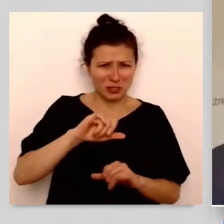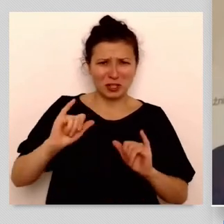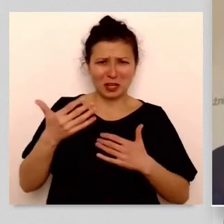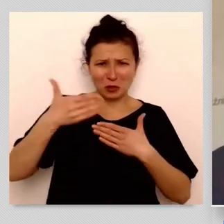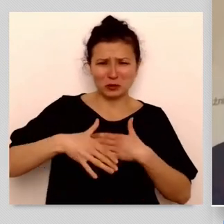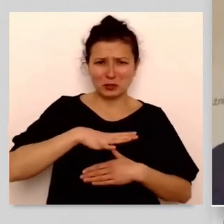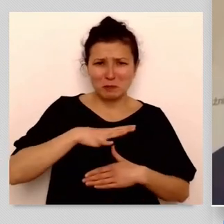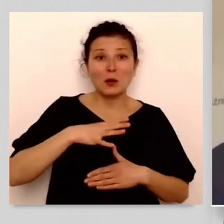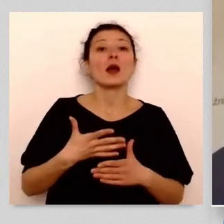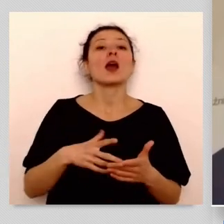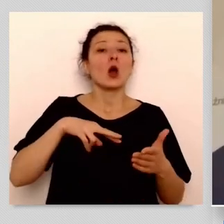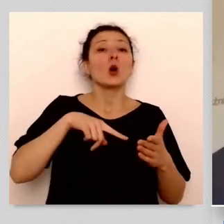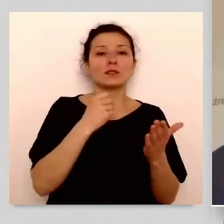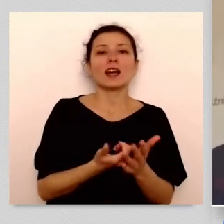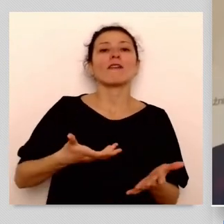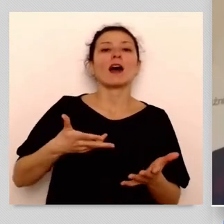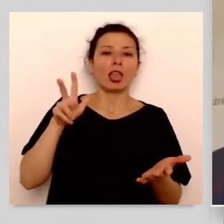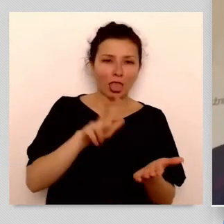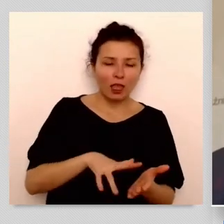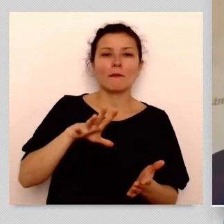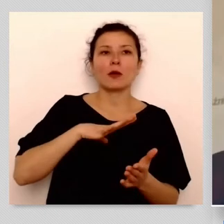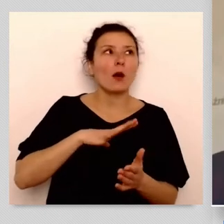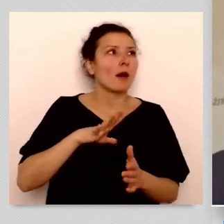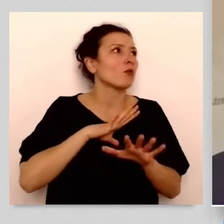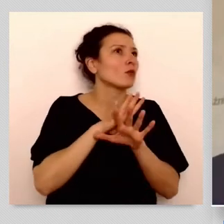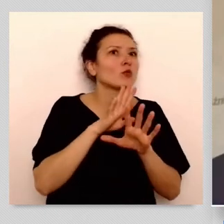bardzo silne nadzieje, również te nadzieje, które były związane